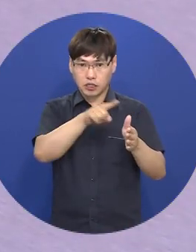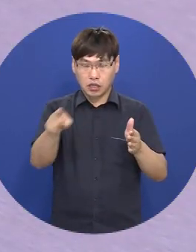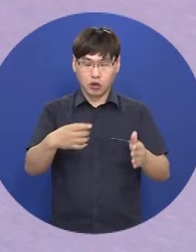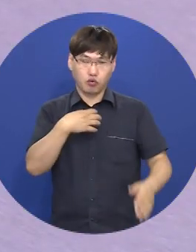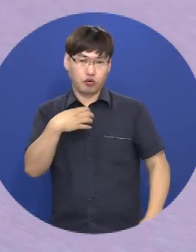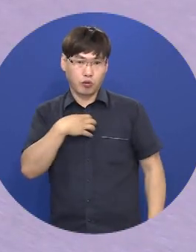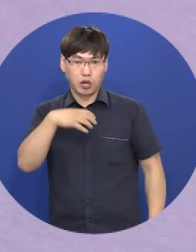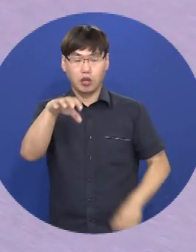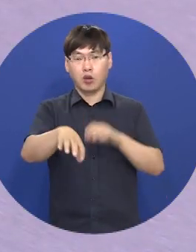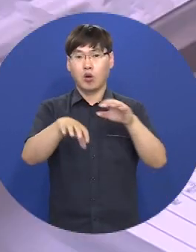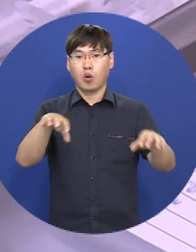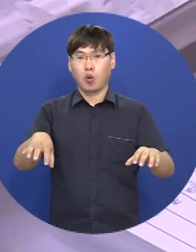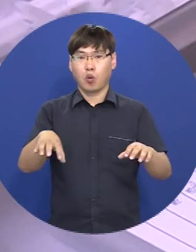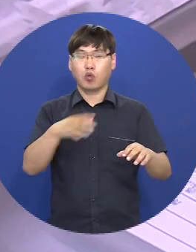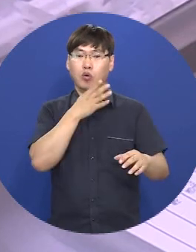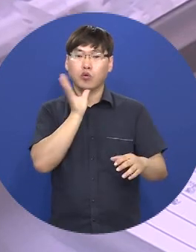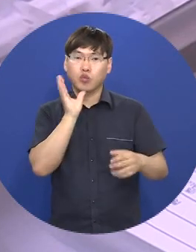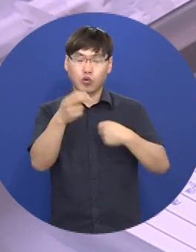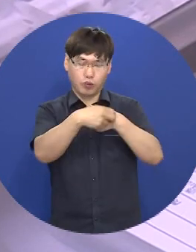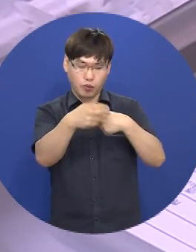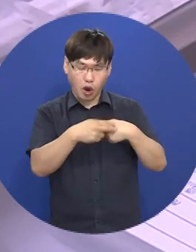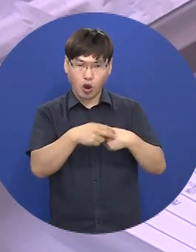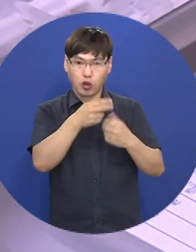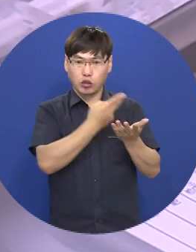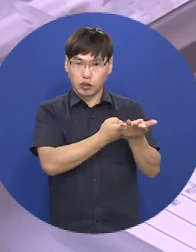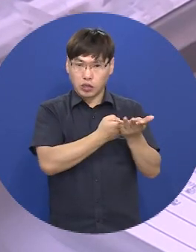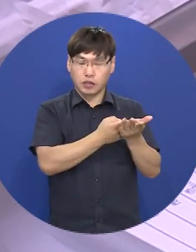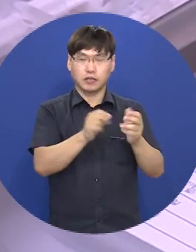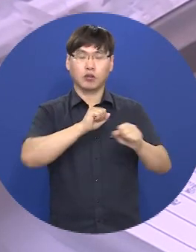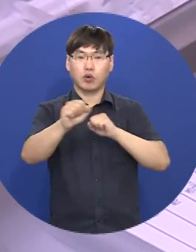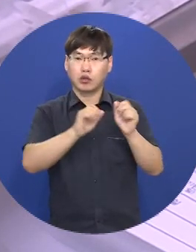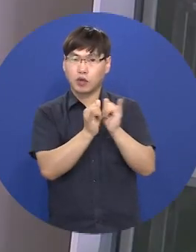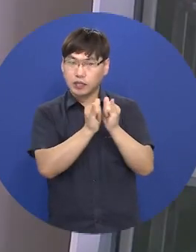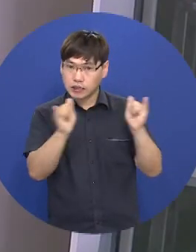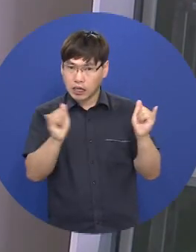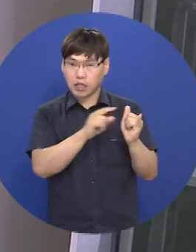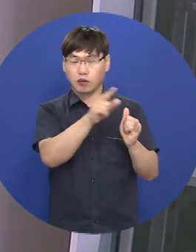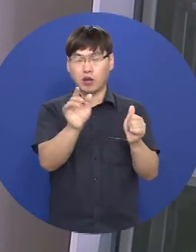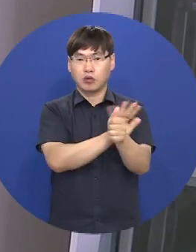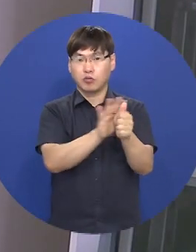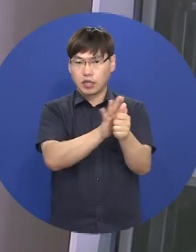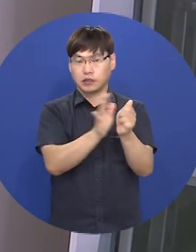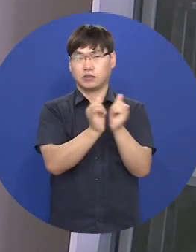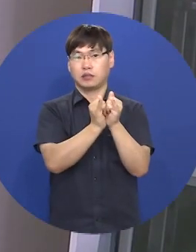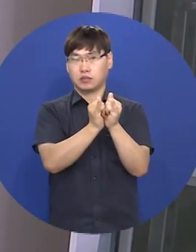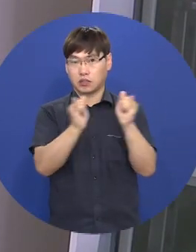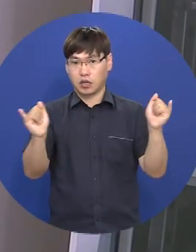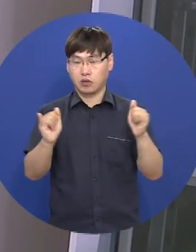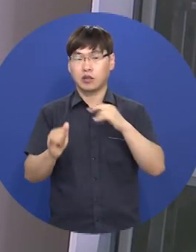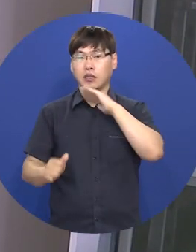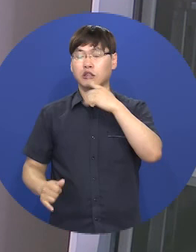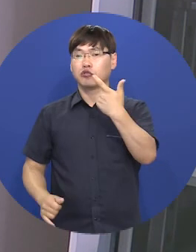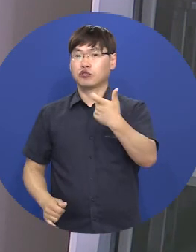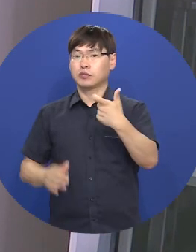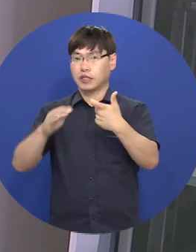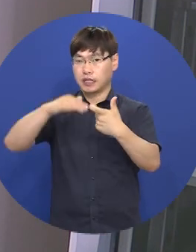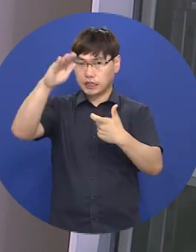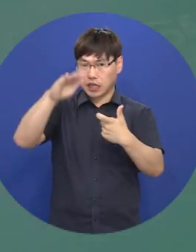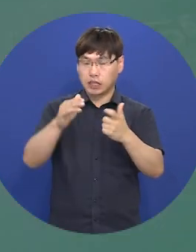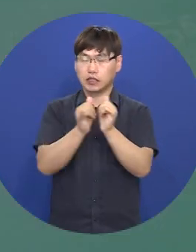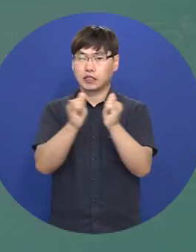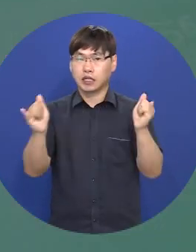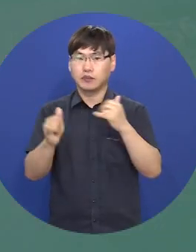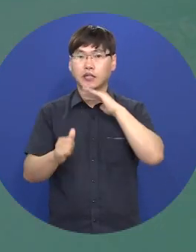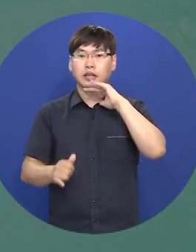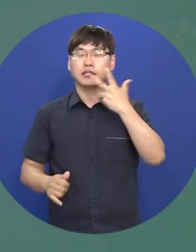감염 위험성이 높은 코로나 1차 대응 요원을 비롯해 요양병원 및 요양시설과 돌봄 종사자, 60세 이상